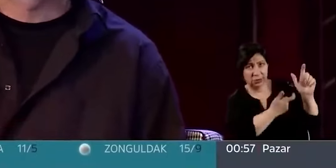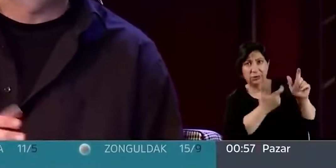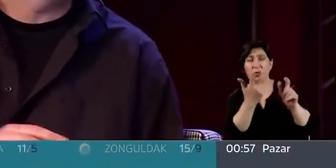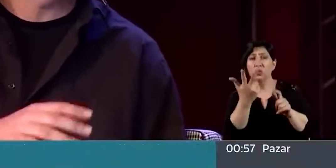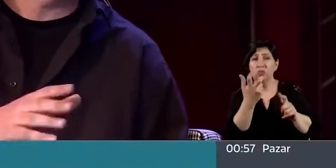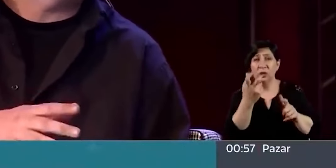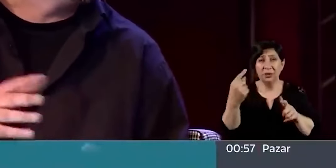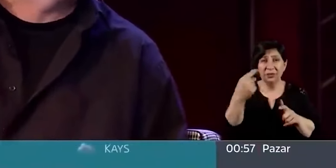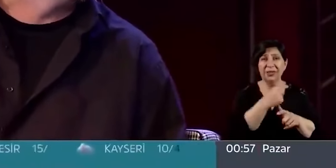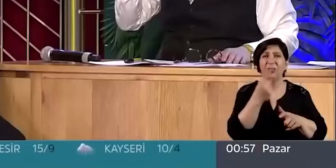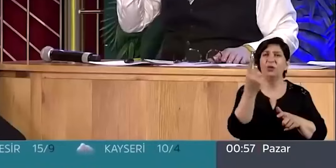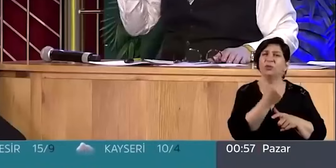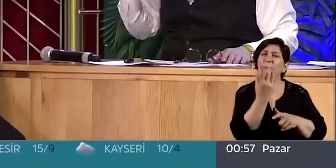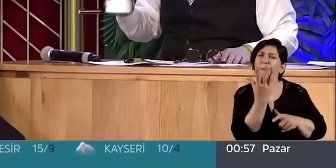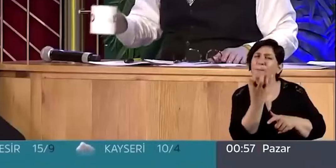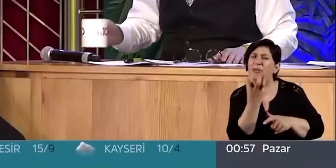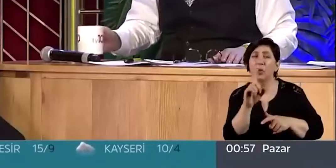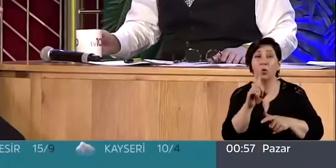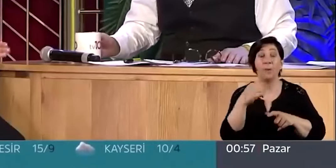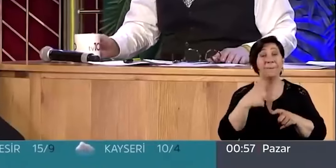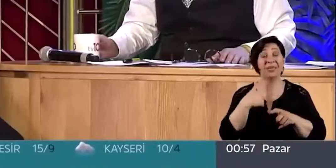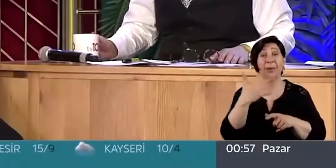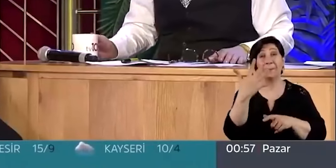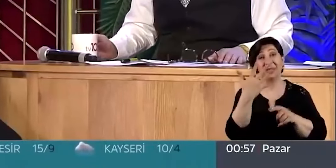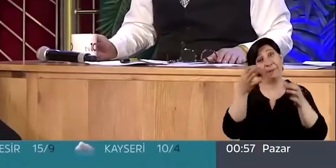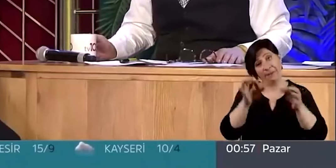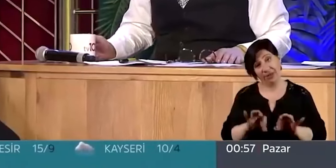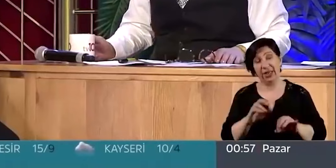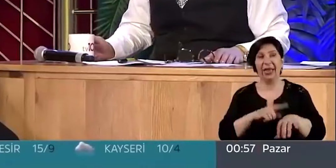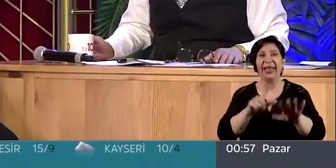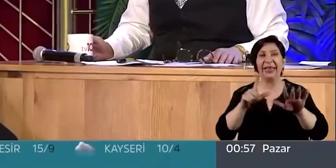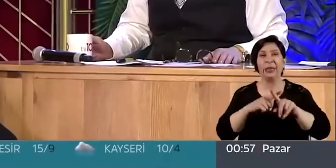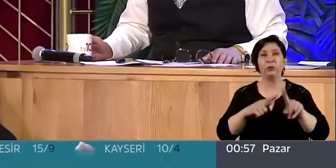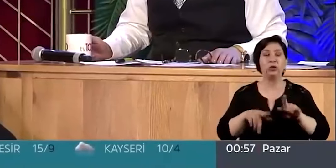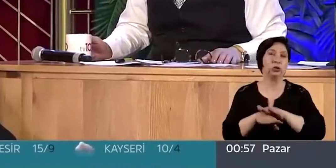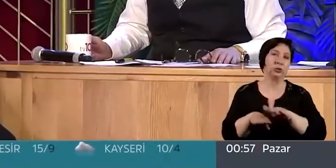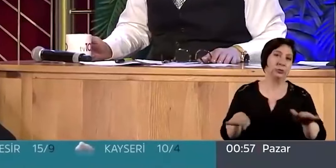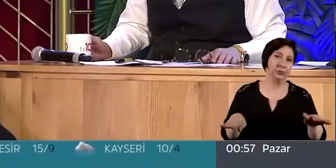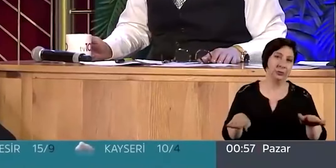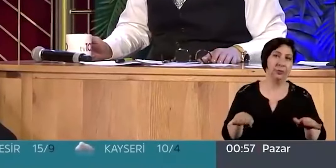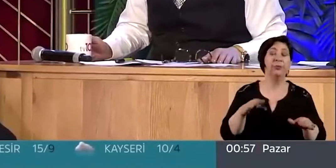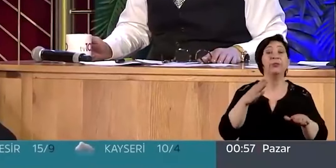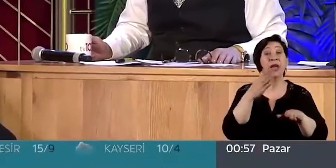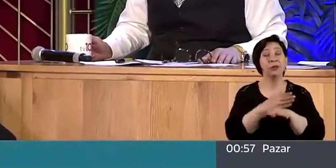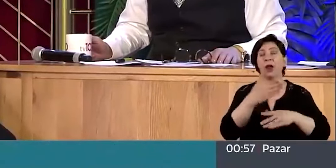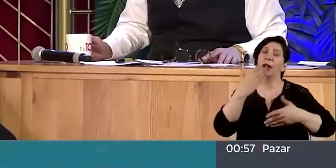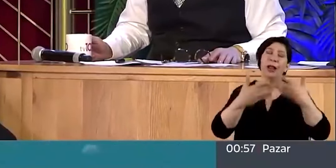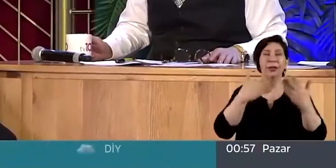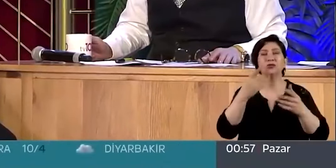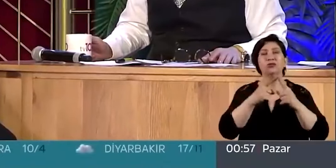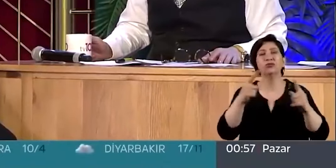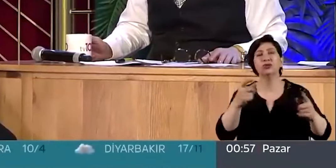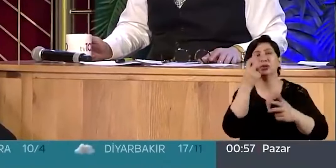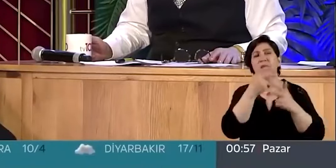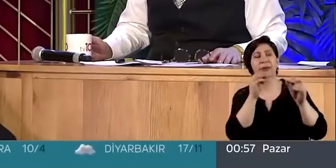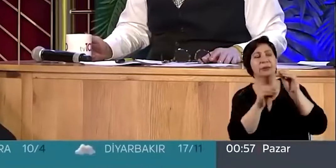bu 3 saat gidenler biraz %5-10. Asıl bence 5'te başlanır. 7.30'da aslında bütün performansını gösterirsin. Sonra uzun şarkı